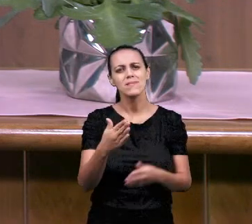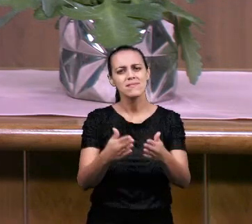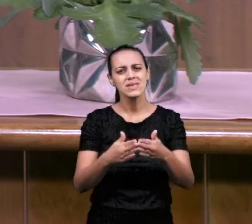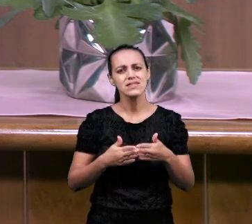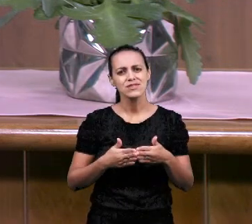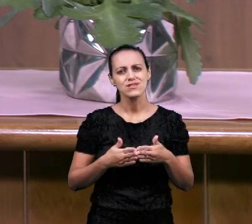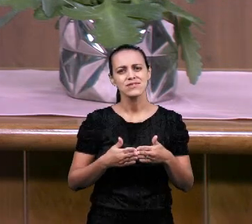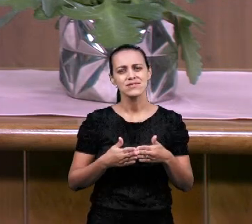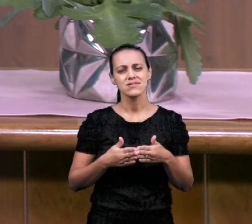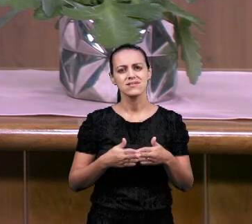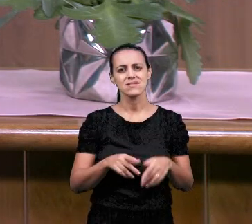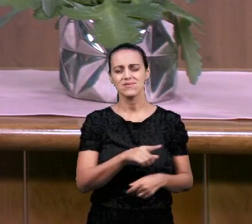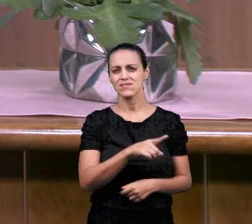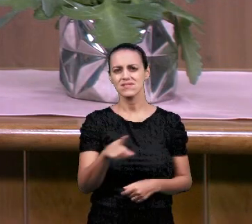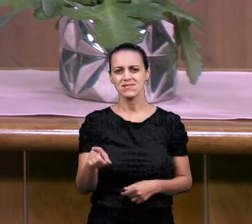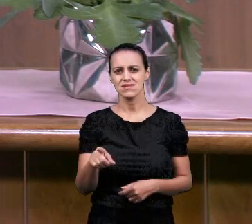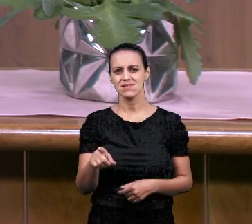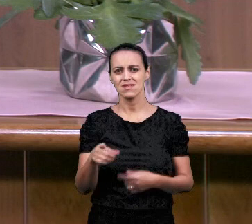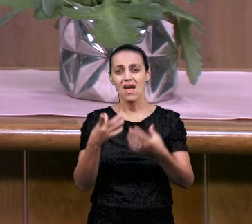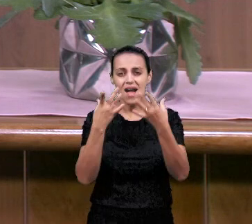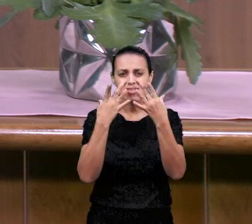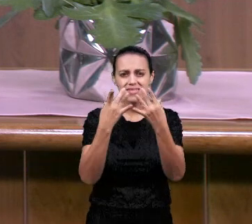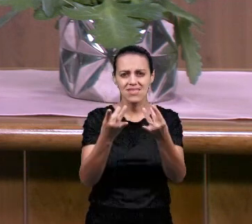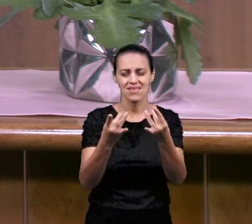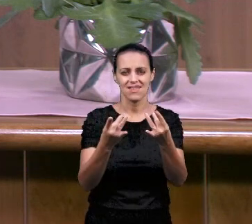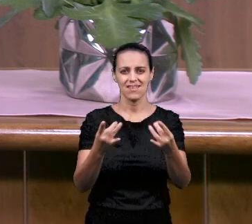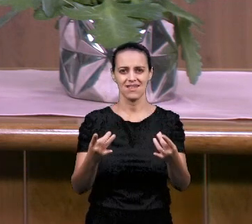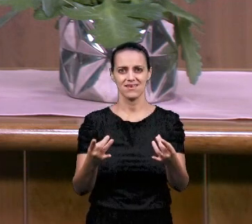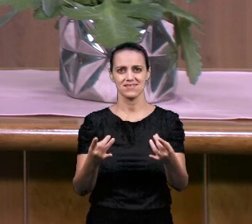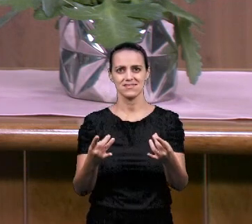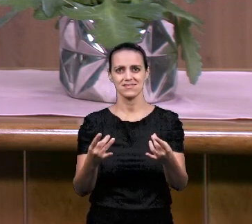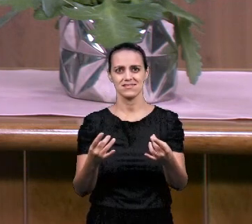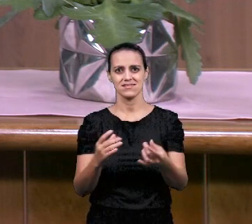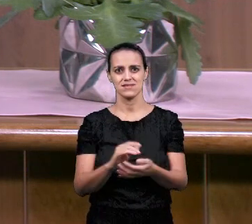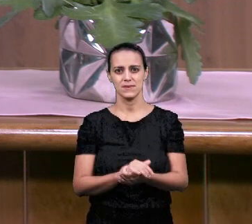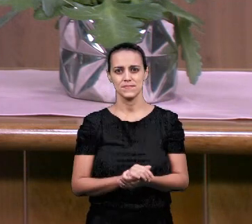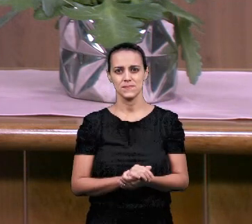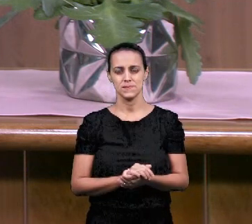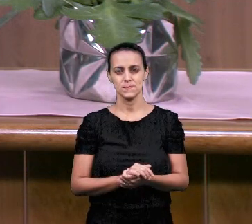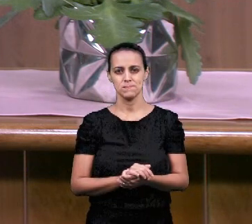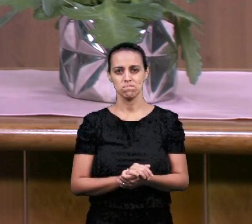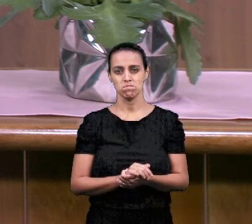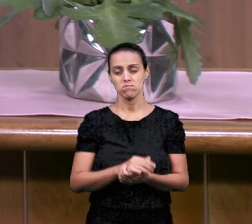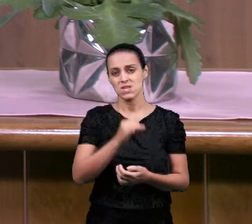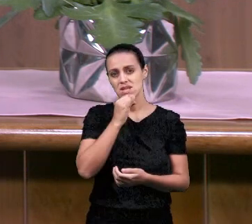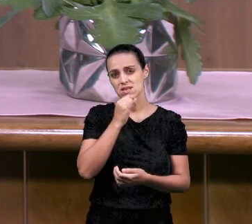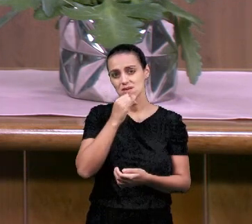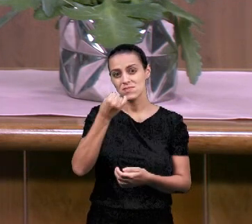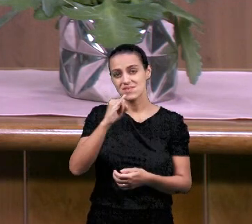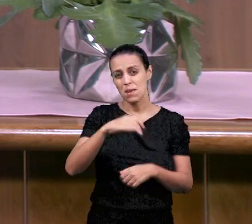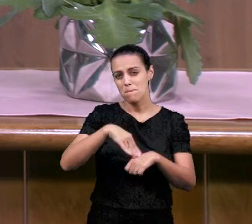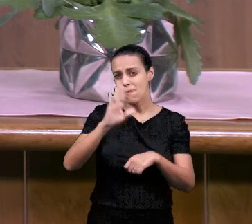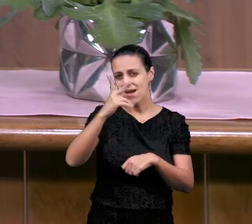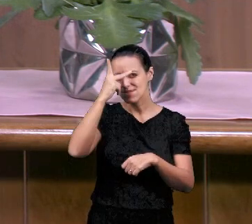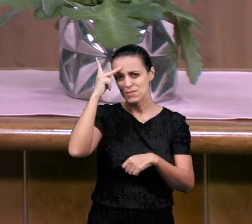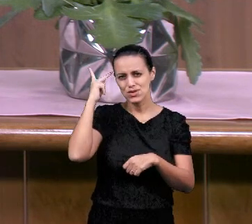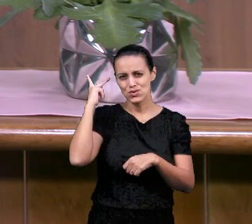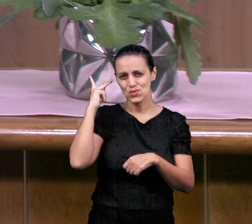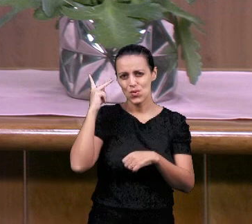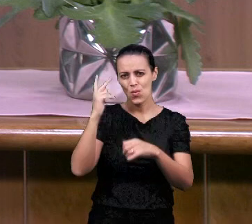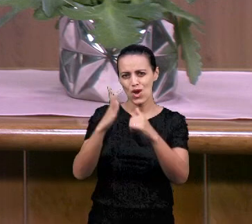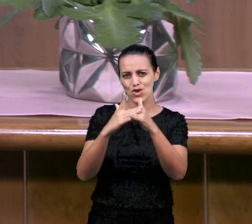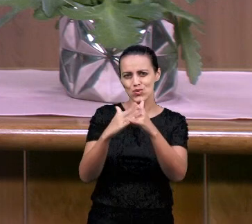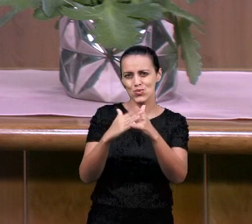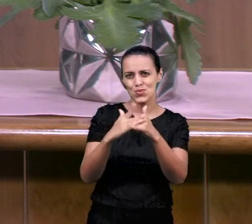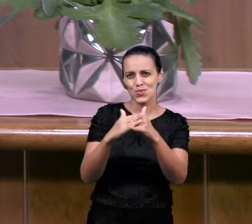sœurs ici que vous puissiez être attentifs au suivant. Plus de personnes accèdent à notre canal